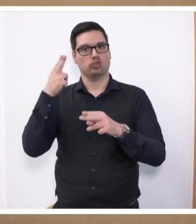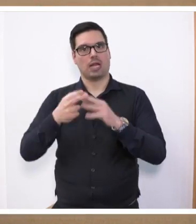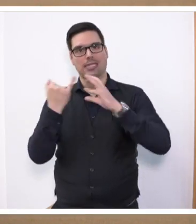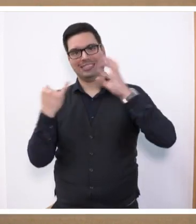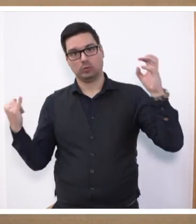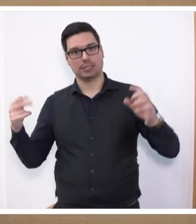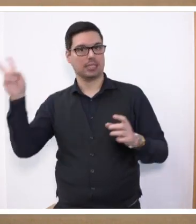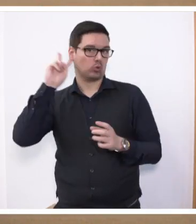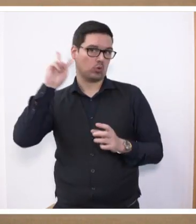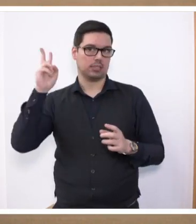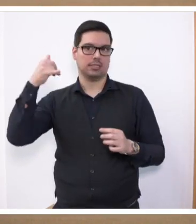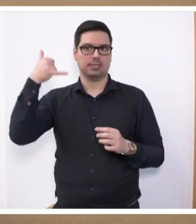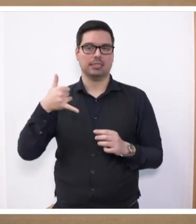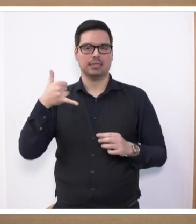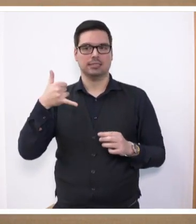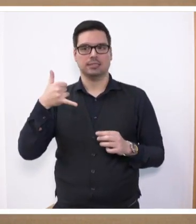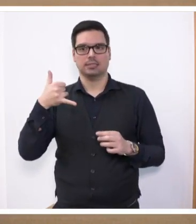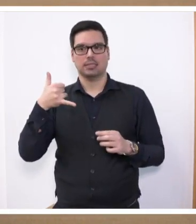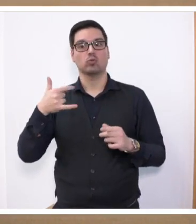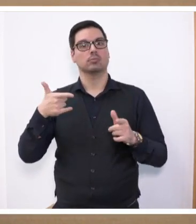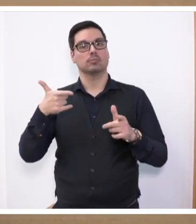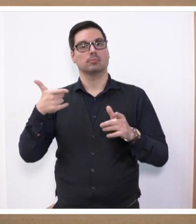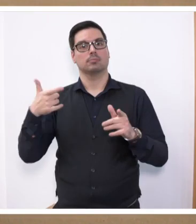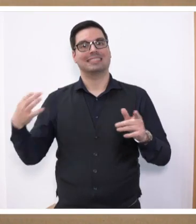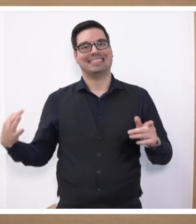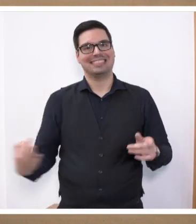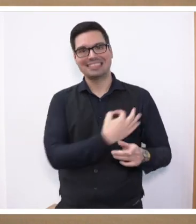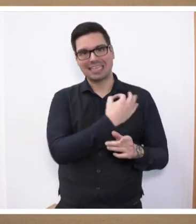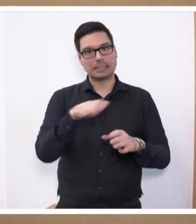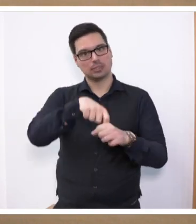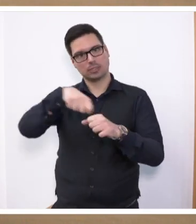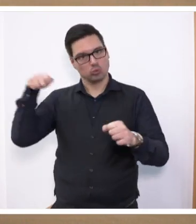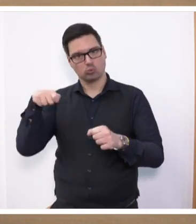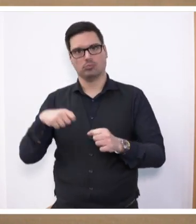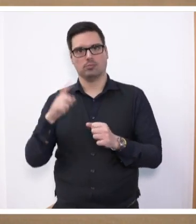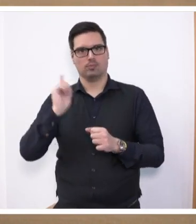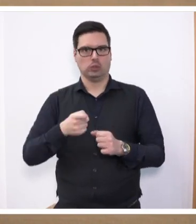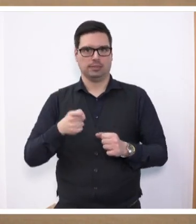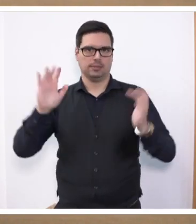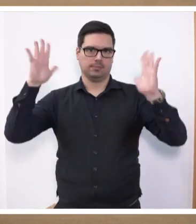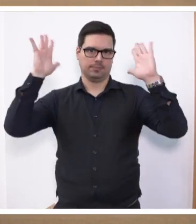gehört. Jetzt gilt es auch, dass wir auch im Saarland den Sack zumachen, liebe Kolleginnen und Kollegen.